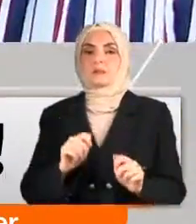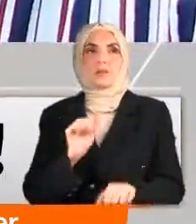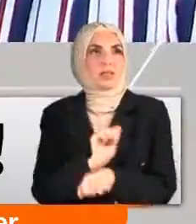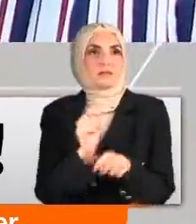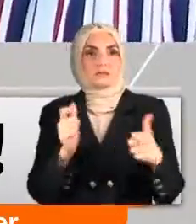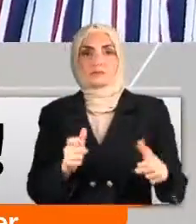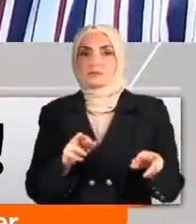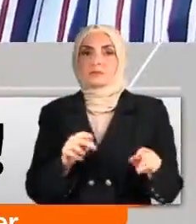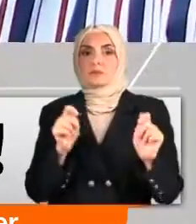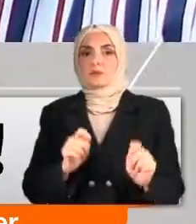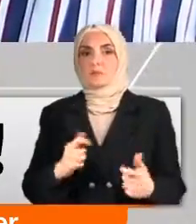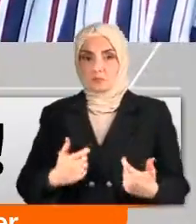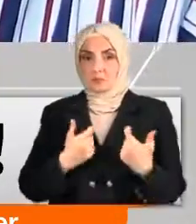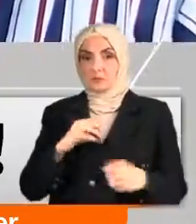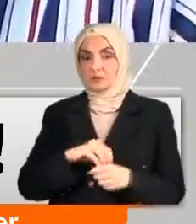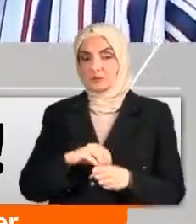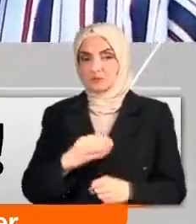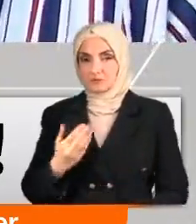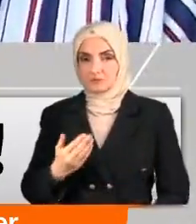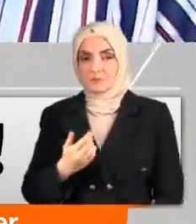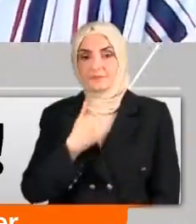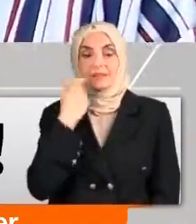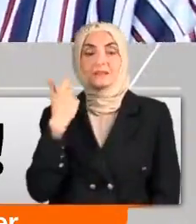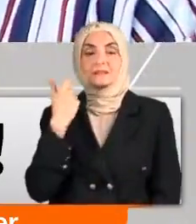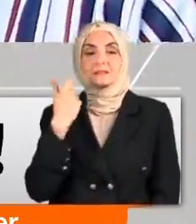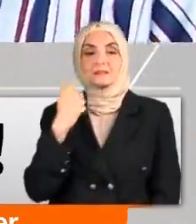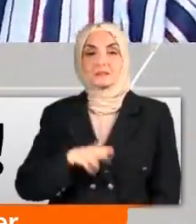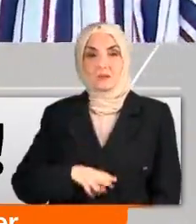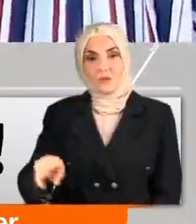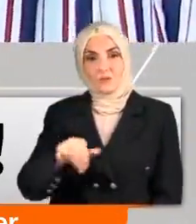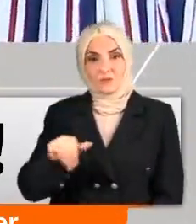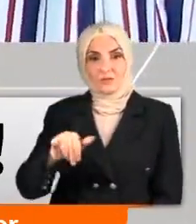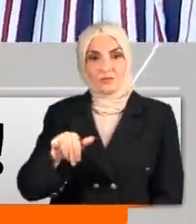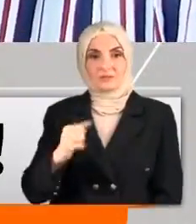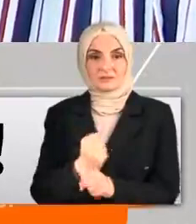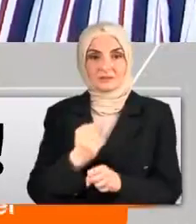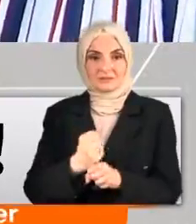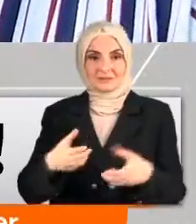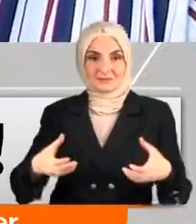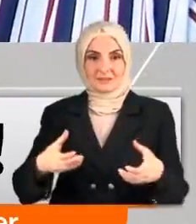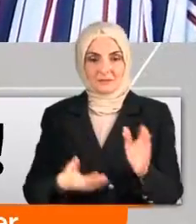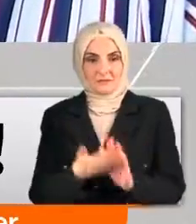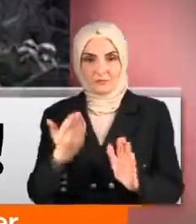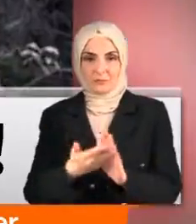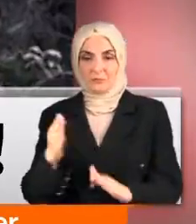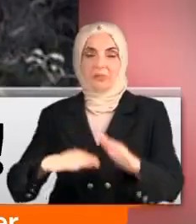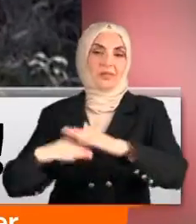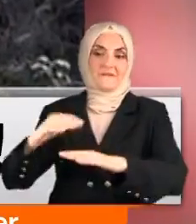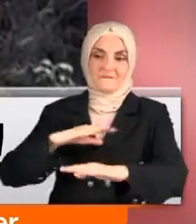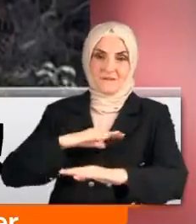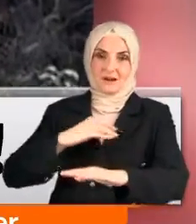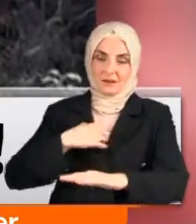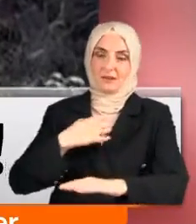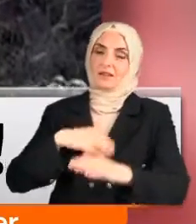Eski taşları söküp yolun kenarına bırakıyorlar. Tek tek kendim el arabasıyla taşıyıp getirdim. Barikat yapmak için. Eski eş